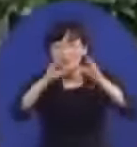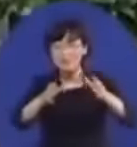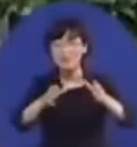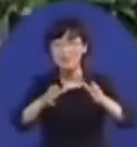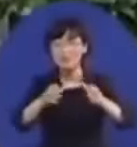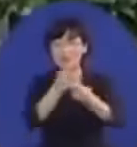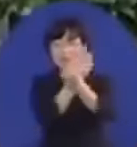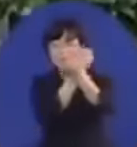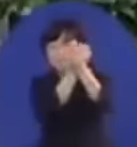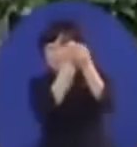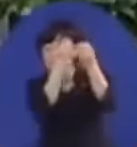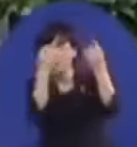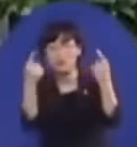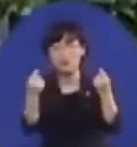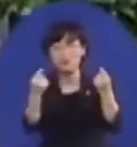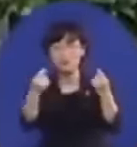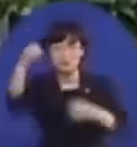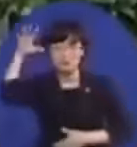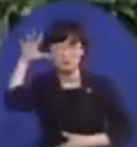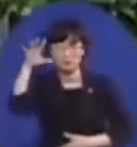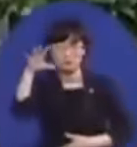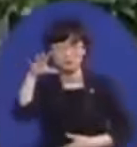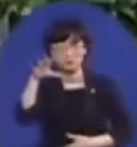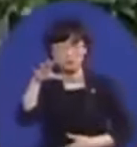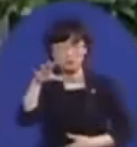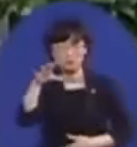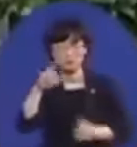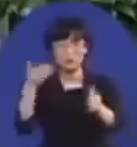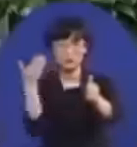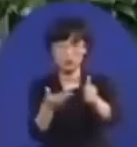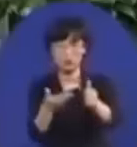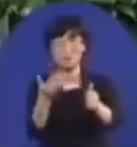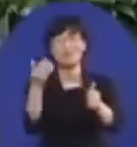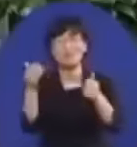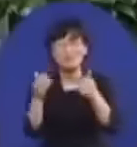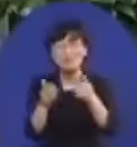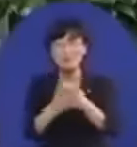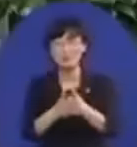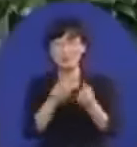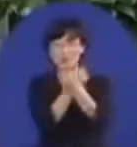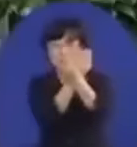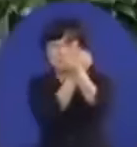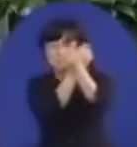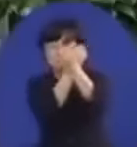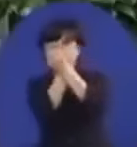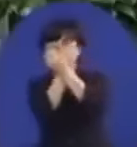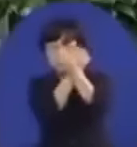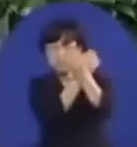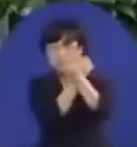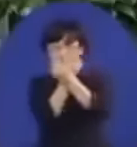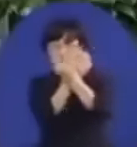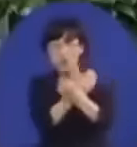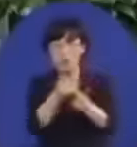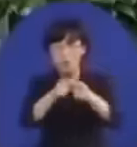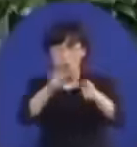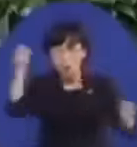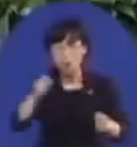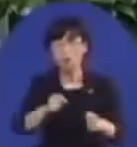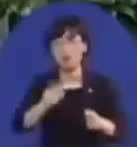등대처럼 빛이라고 세웠기 때문에 등대가 오래오래 비치기를 원하시는 것입니다.